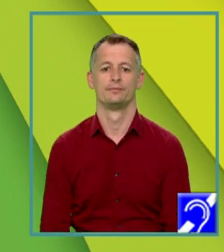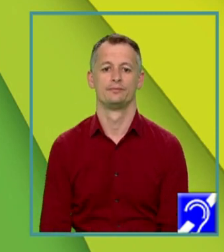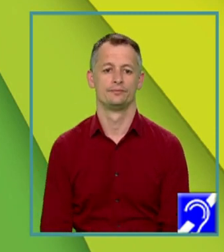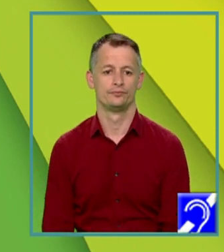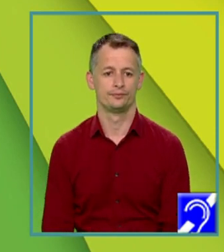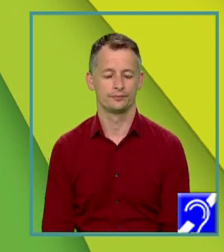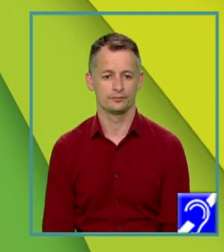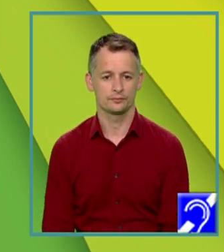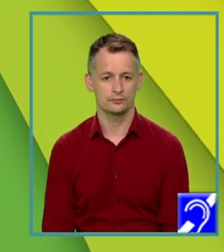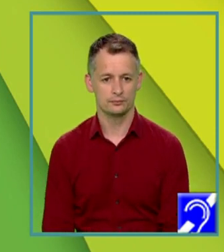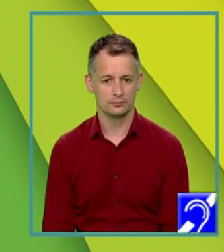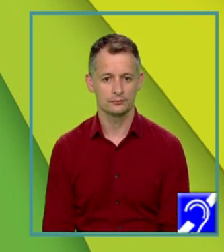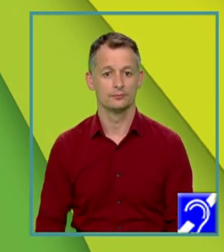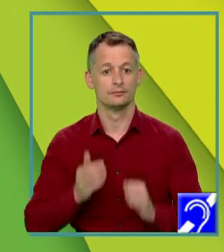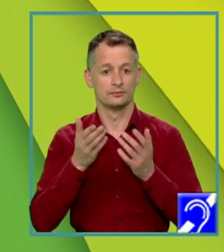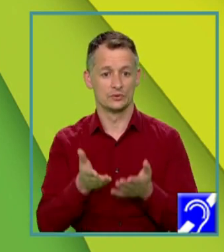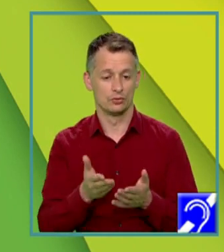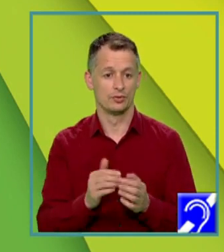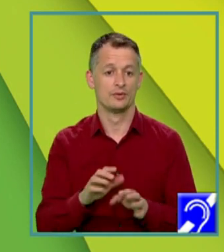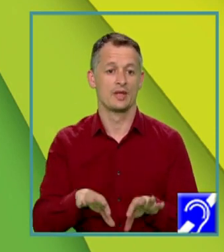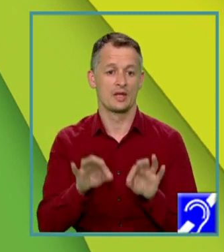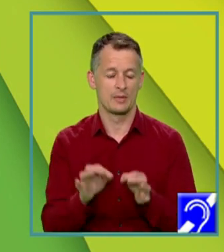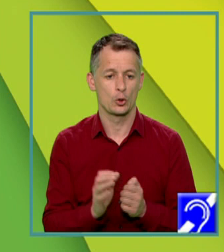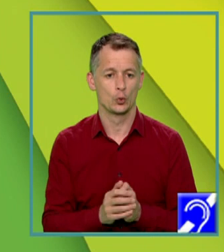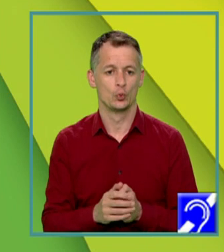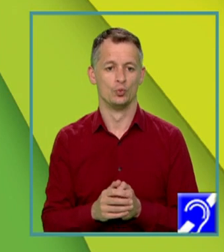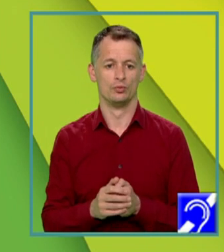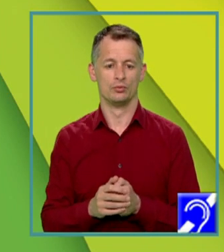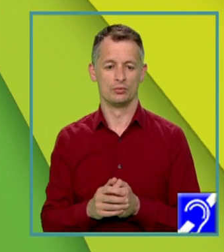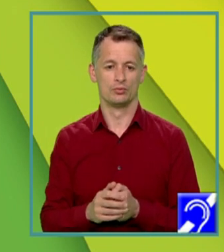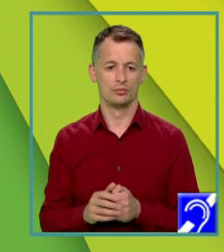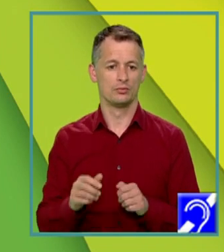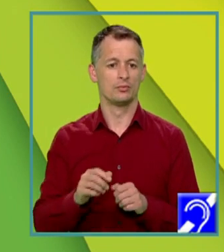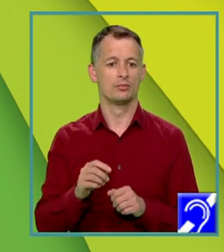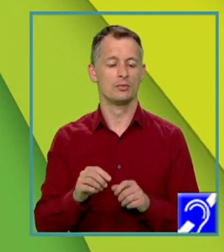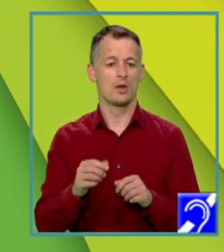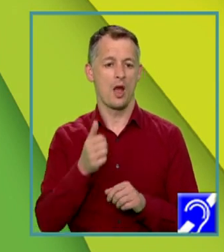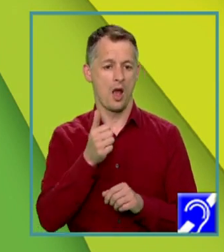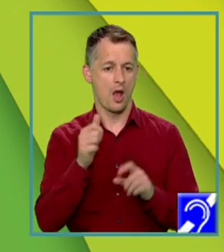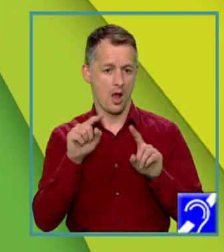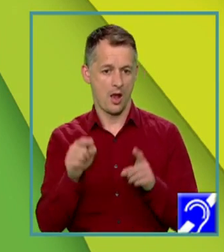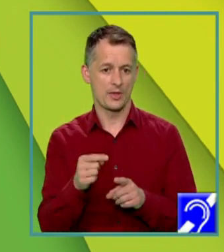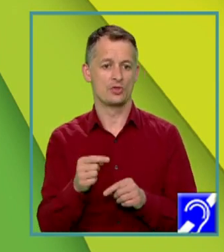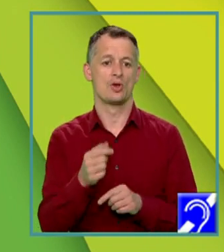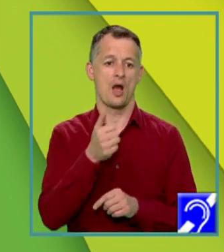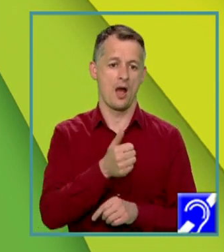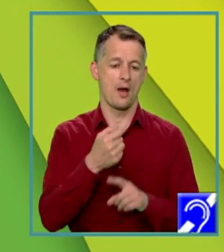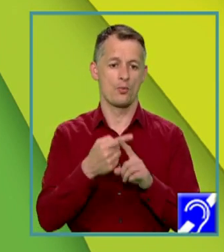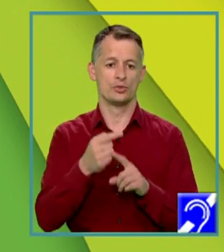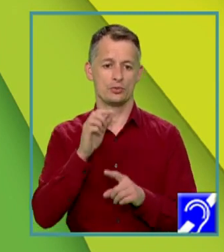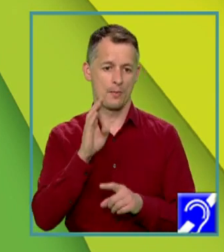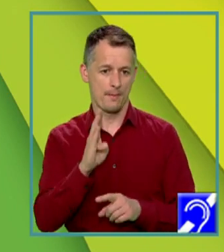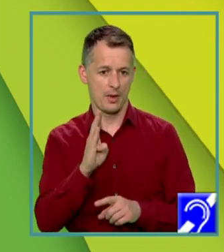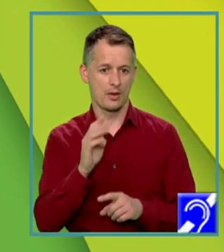minus 3 rezulta ca determinantul matricei a înmulțit cu B plus b mulți